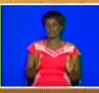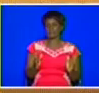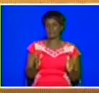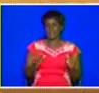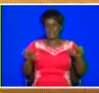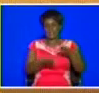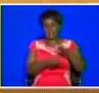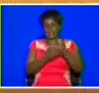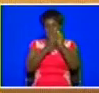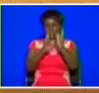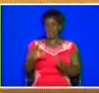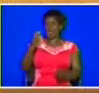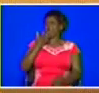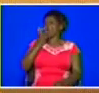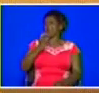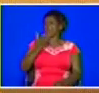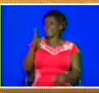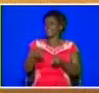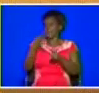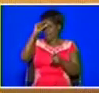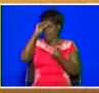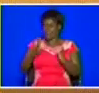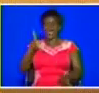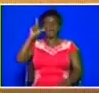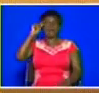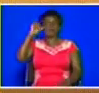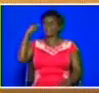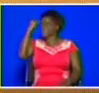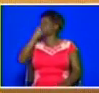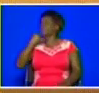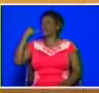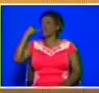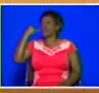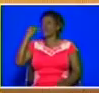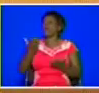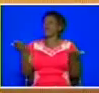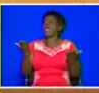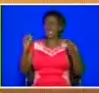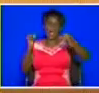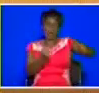Naibu kiongozi wa chama cha odm ambaye gavana wa mombasa ali Hassan johoo ameku mjini Hom Bay nyanza kusini